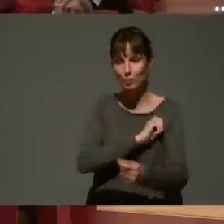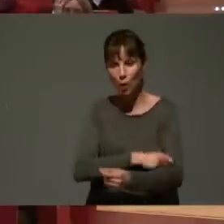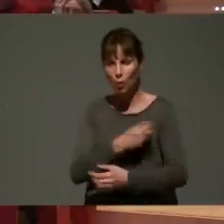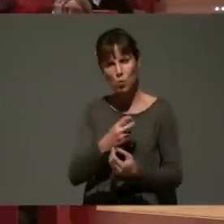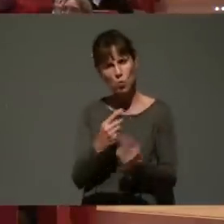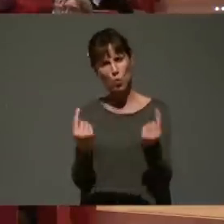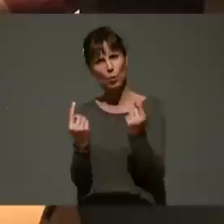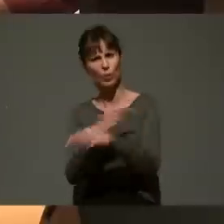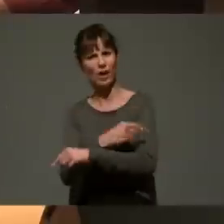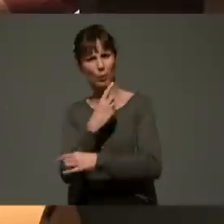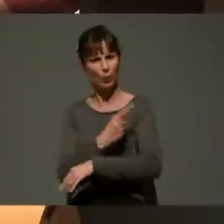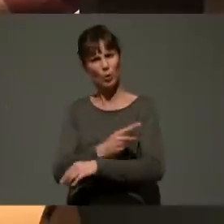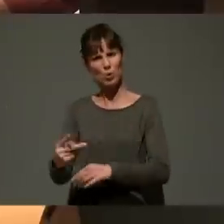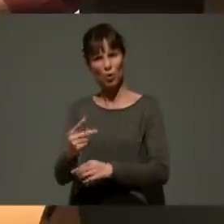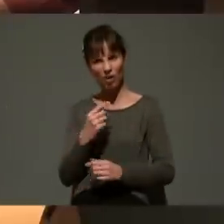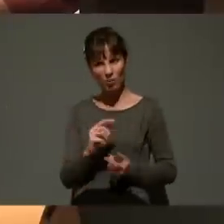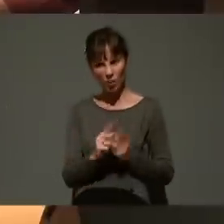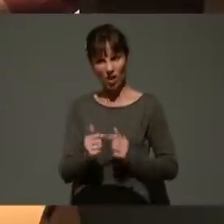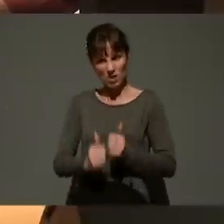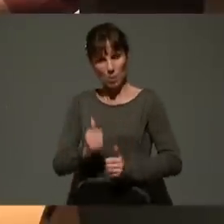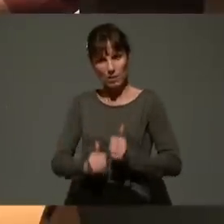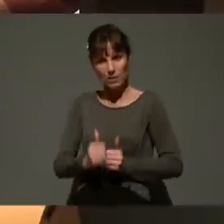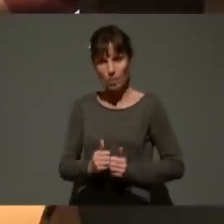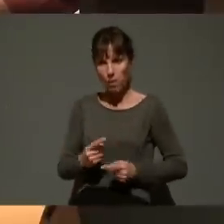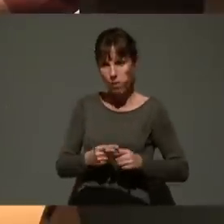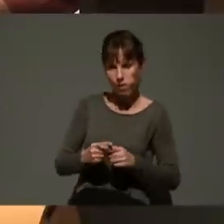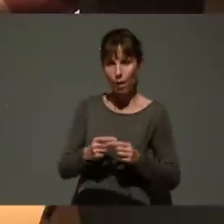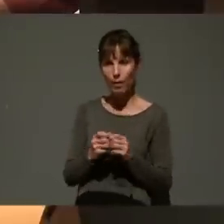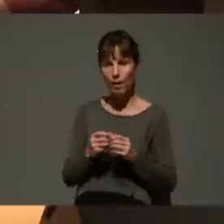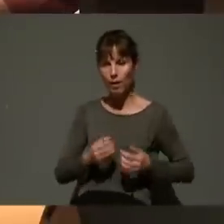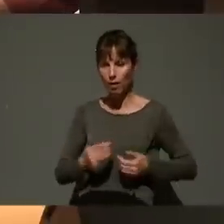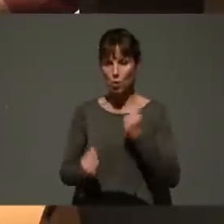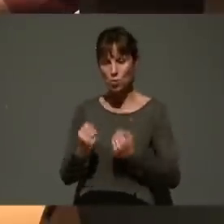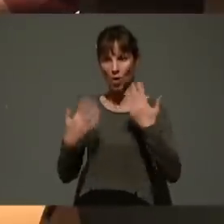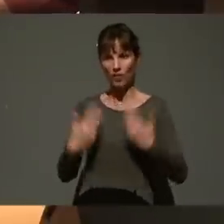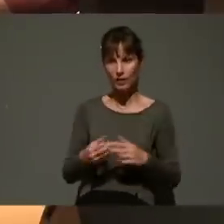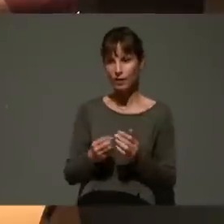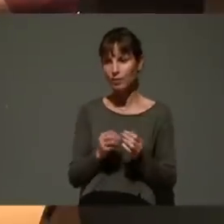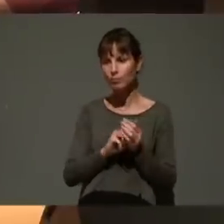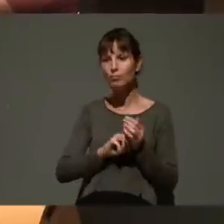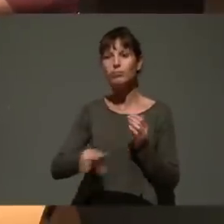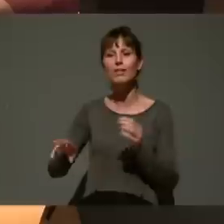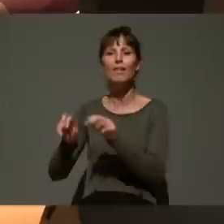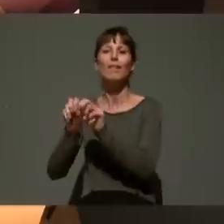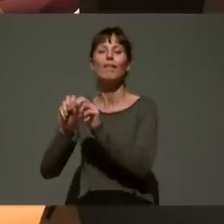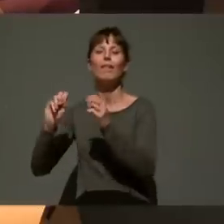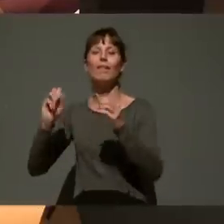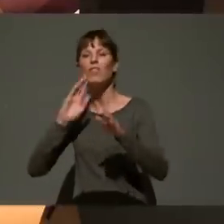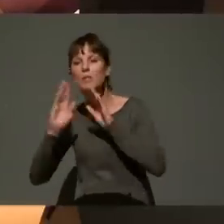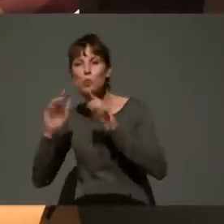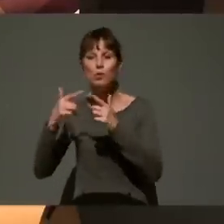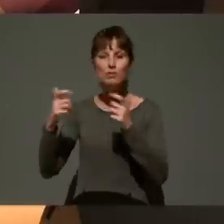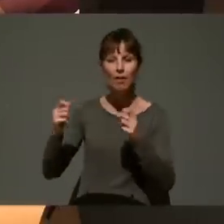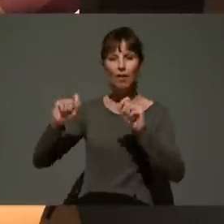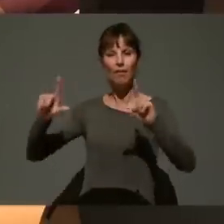notions très, très compétitives par le biais des partages sur les réseaux sociaux, sur toutes ces choses-là ? Et est-ce que ça ne risque pas, à terme, de